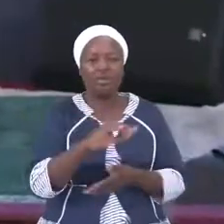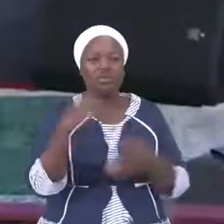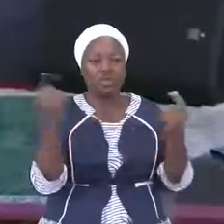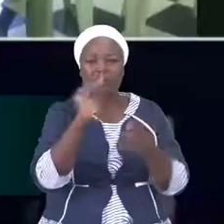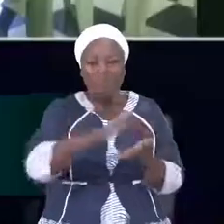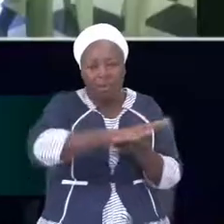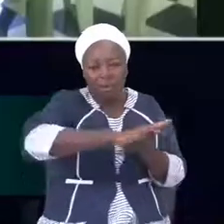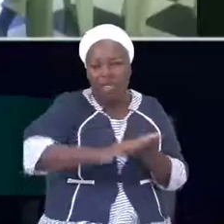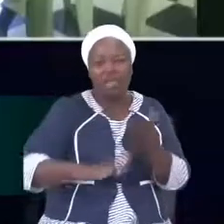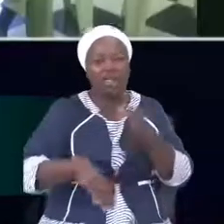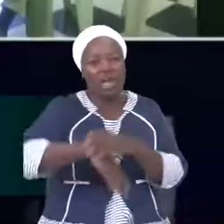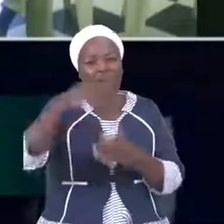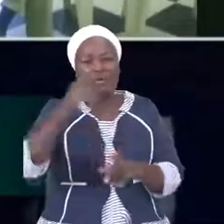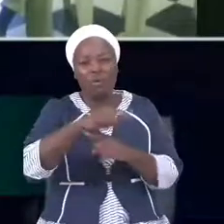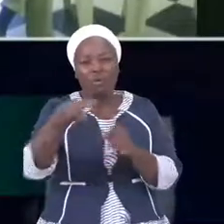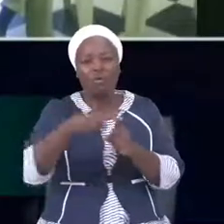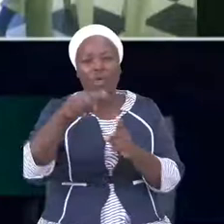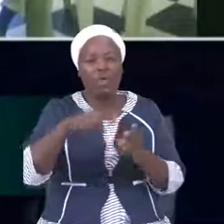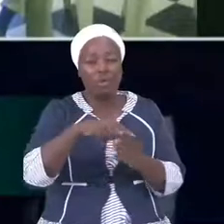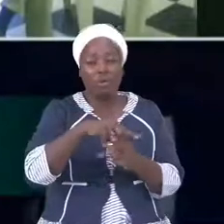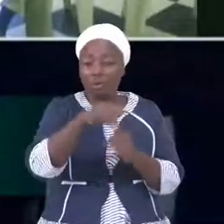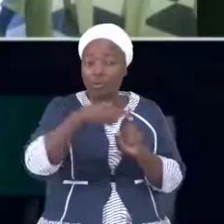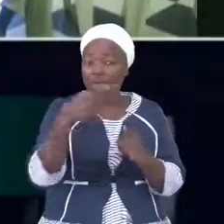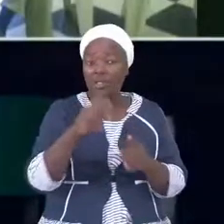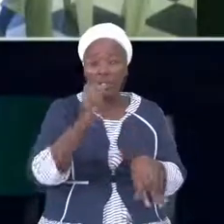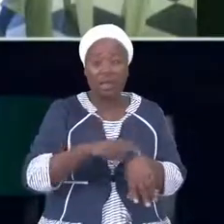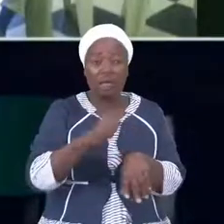convertissez-vous pour que vos péchés soient effacés,